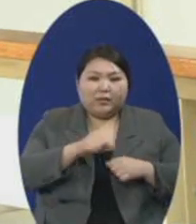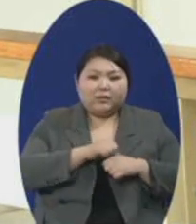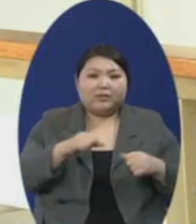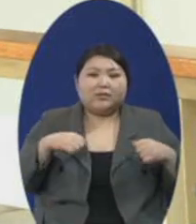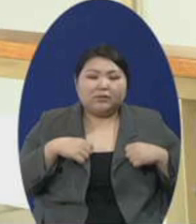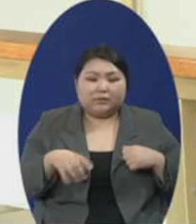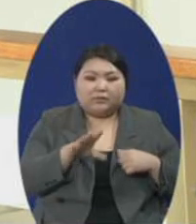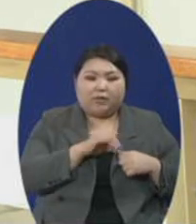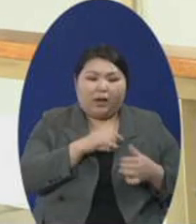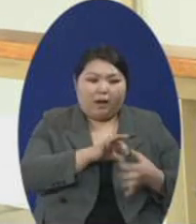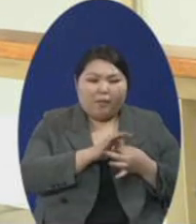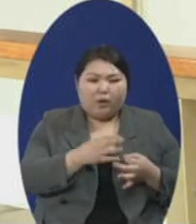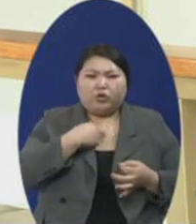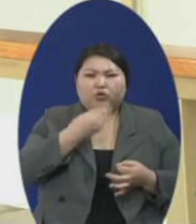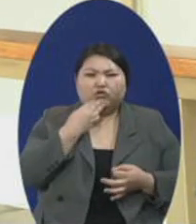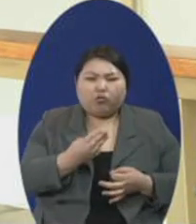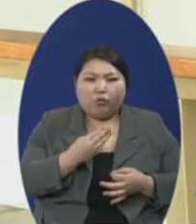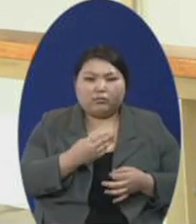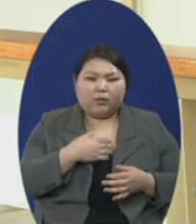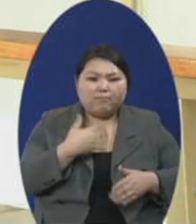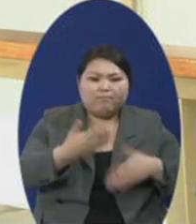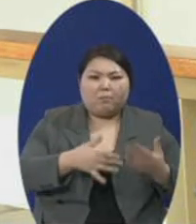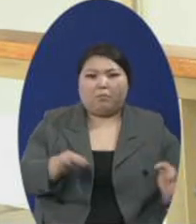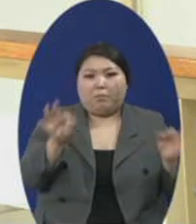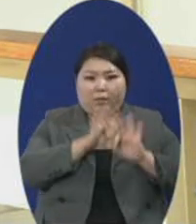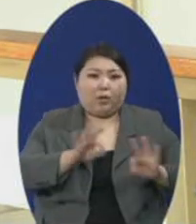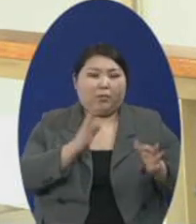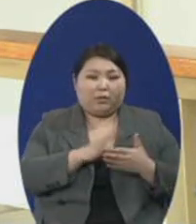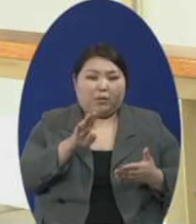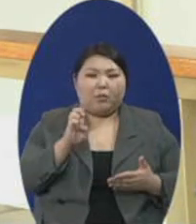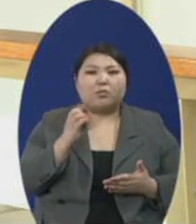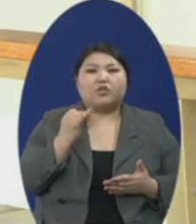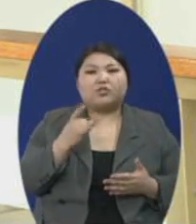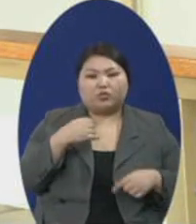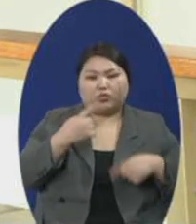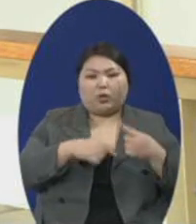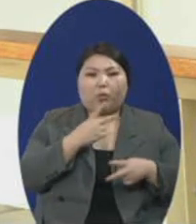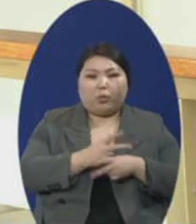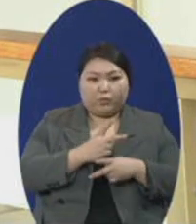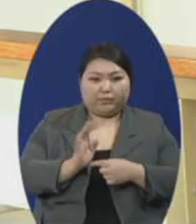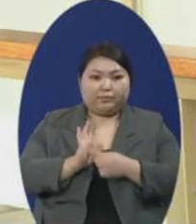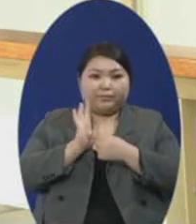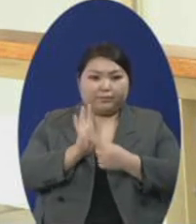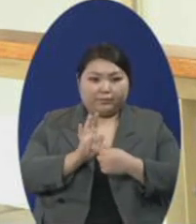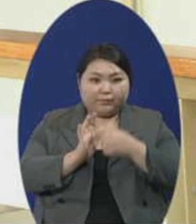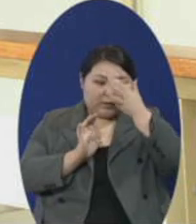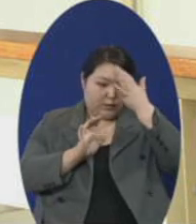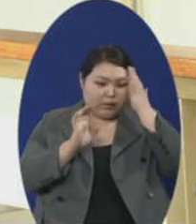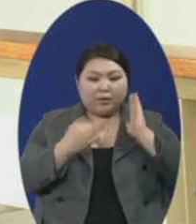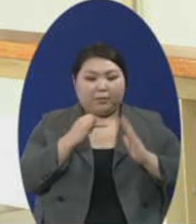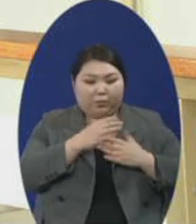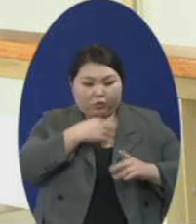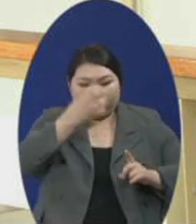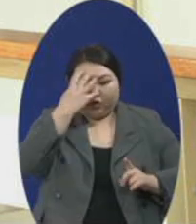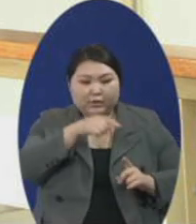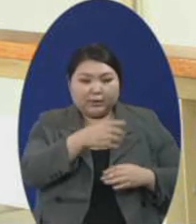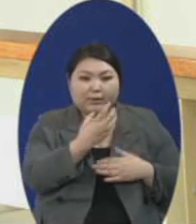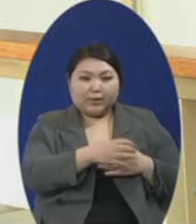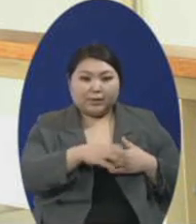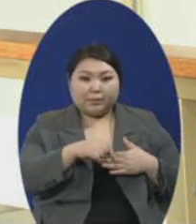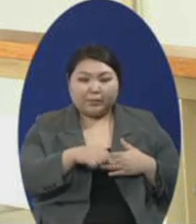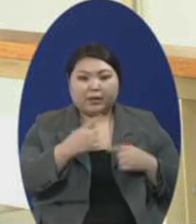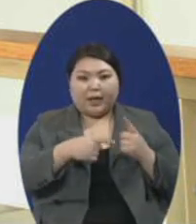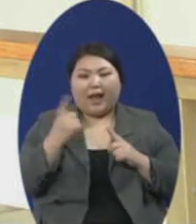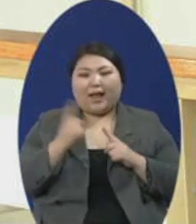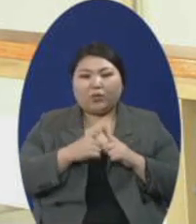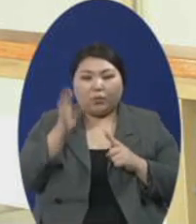одоо шударга ёсоор очихгүй байна. Тийм ч учраас иржинд тухай үйл гарч ирж байгаа. Ийм үед төр энэ салбарыг хатуу